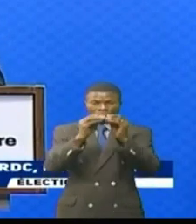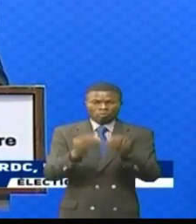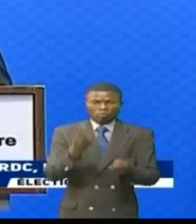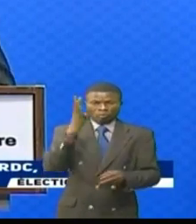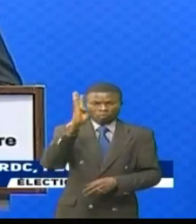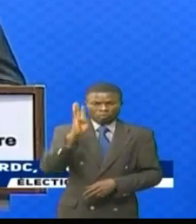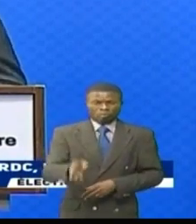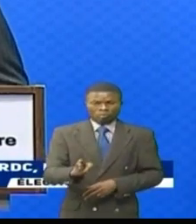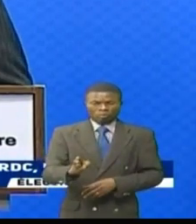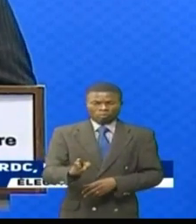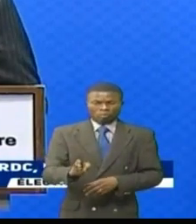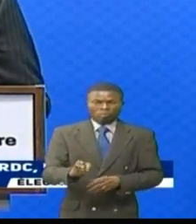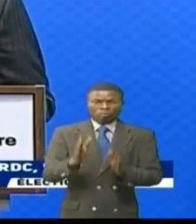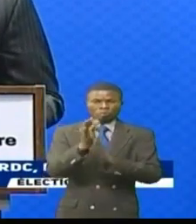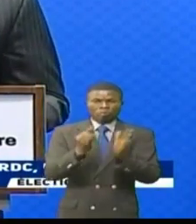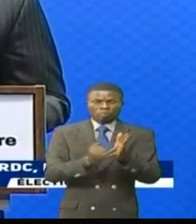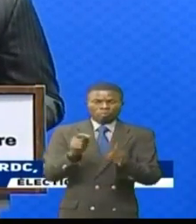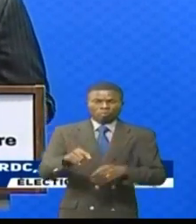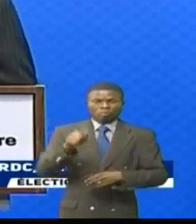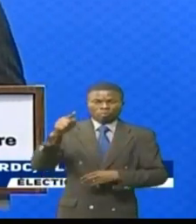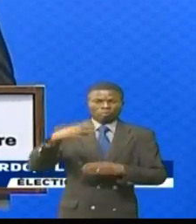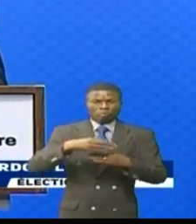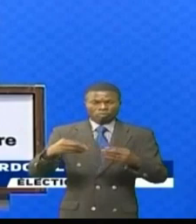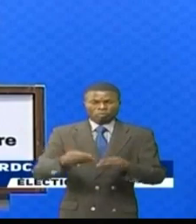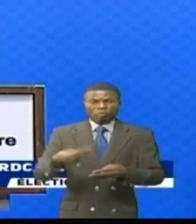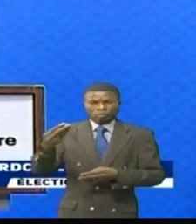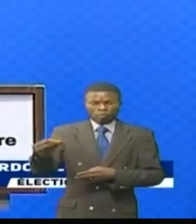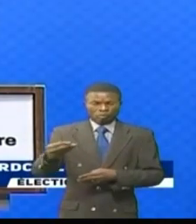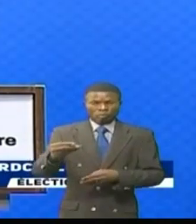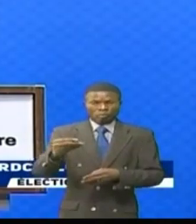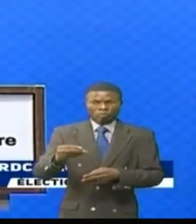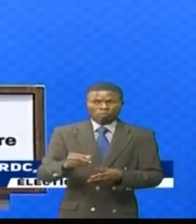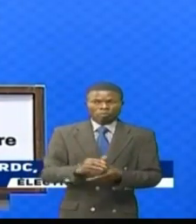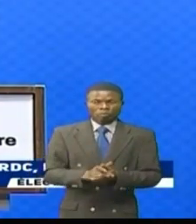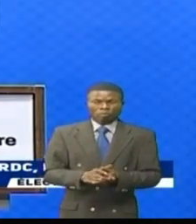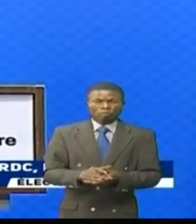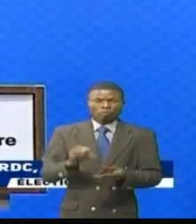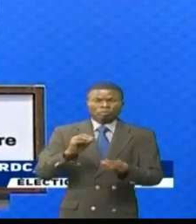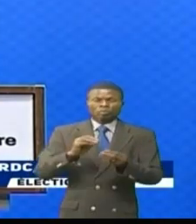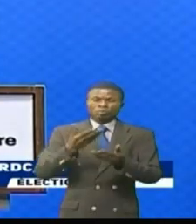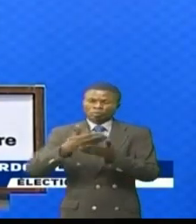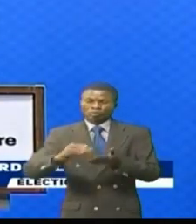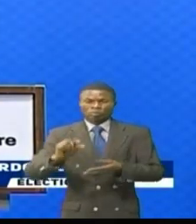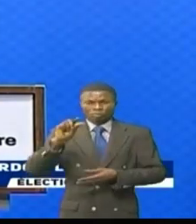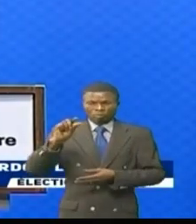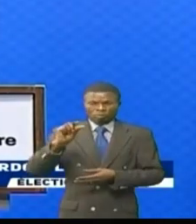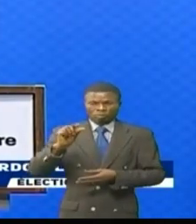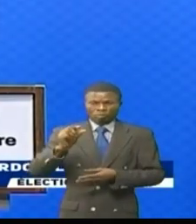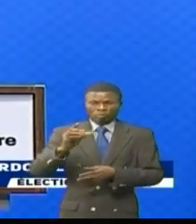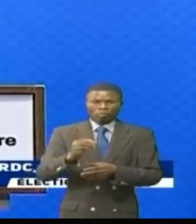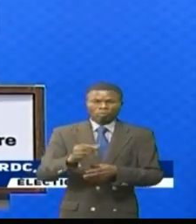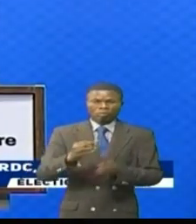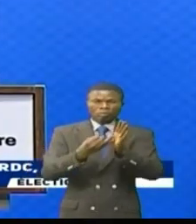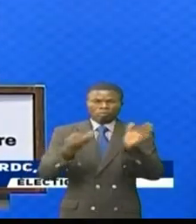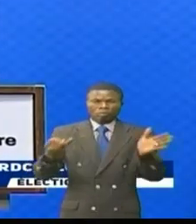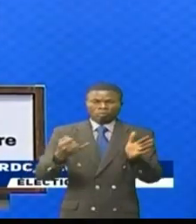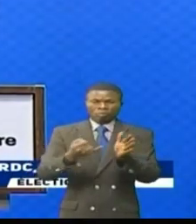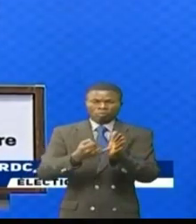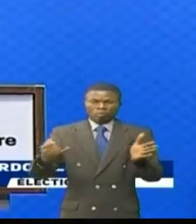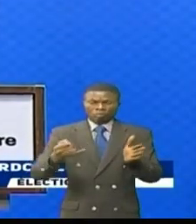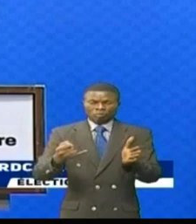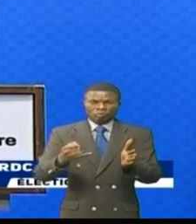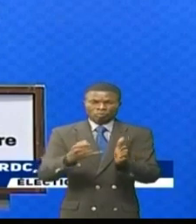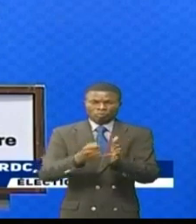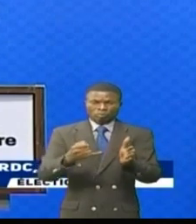millions. Au moment où nous parlons, il ne reste qu'une seule échéance que j'ai reçue, d'environ 60 millions, qui concerne le mois